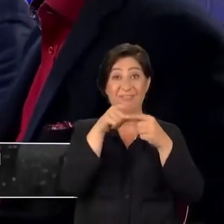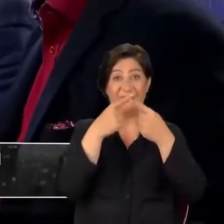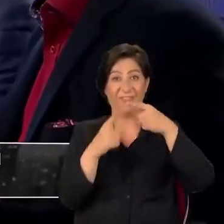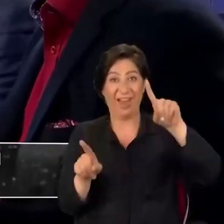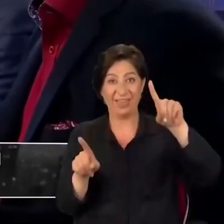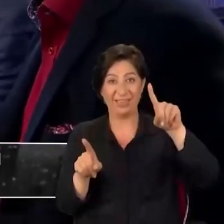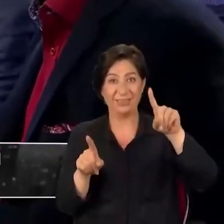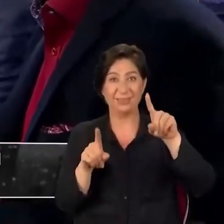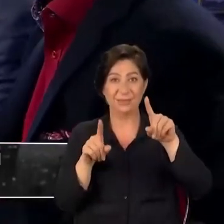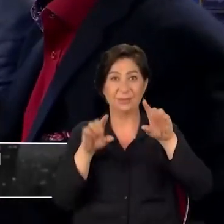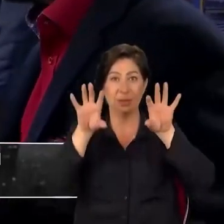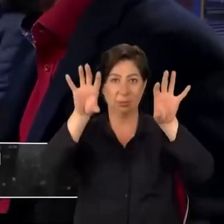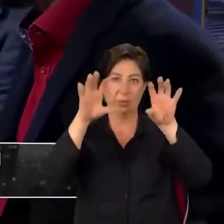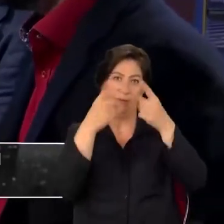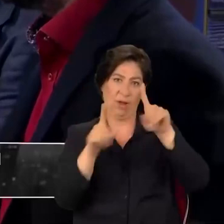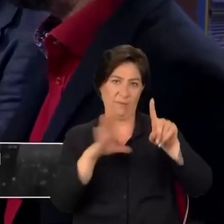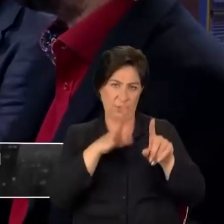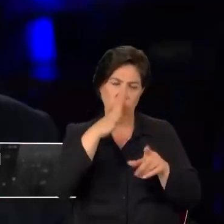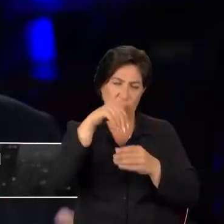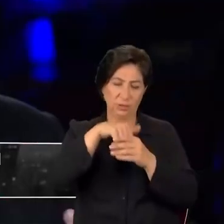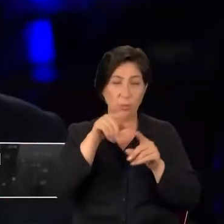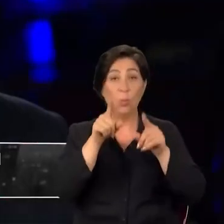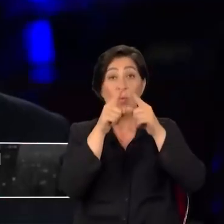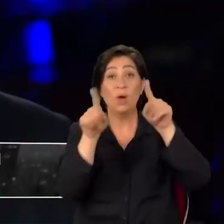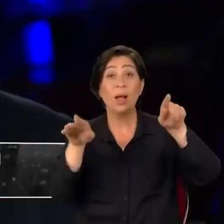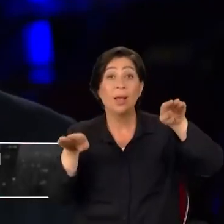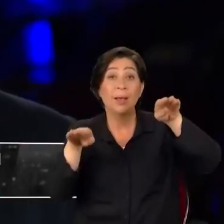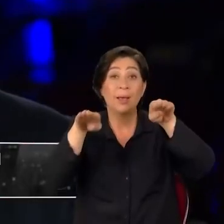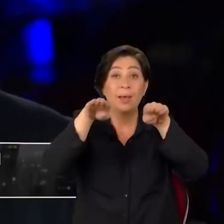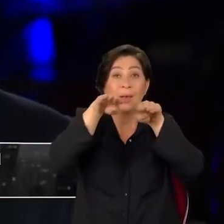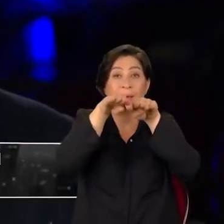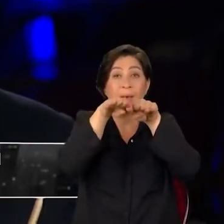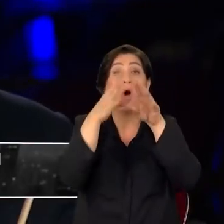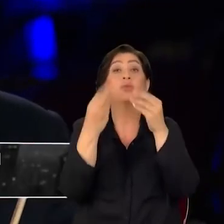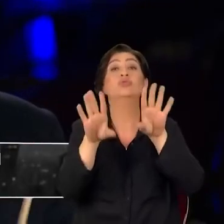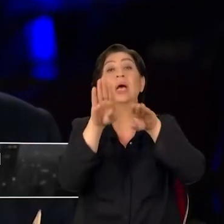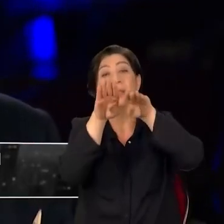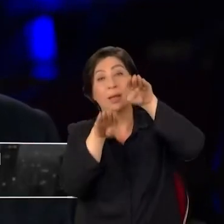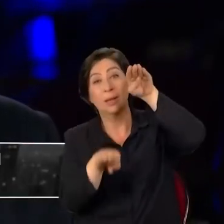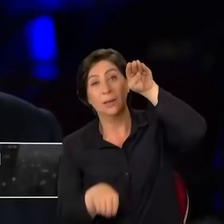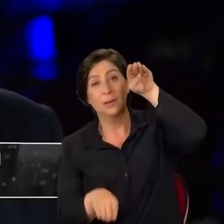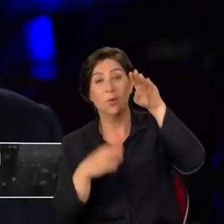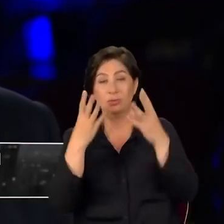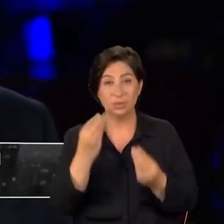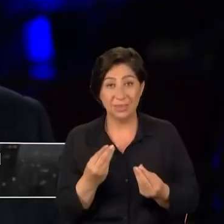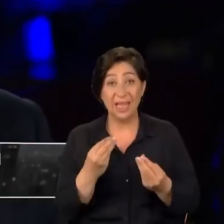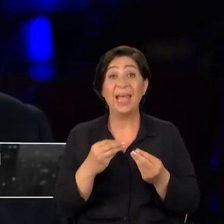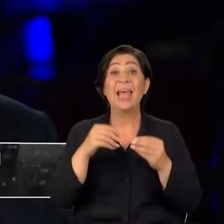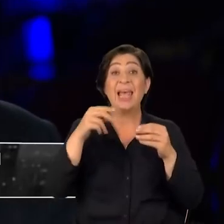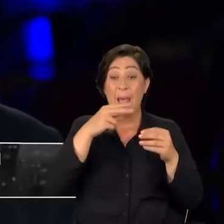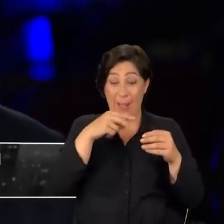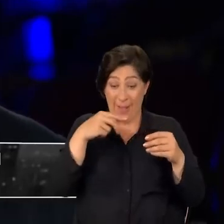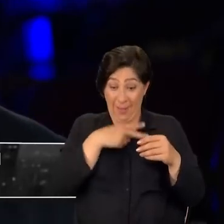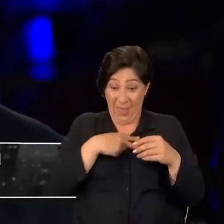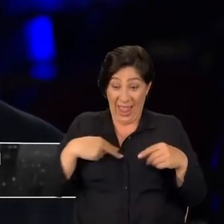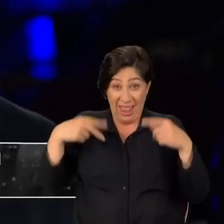parti arasında bir fark vardı, iki blok arasında bir fark vardı, bu farkın kapanmasına imkan olmayacaktı. Evet. Tam tersine